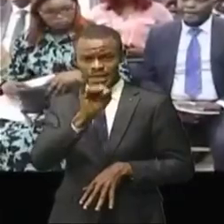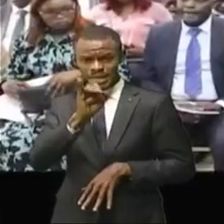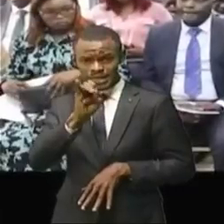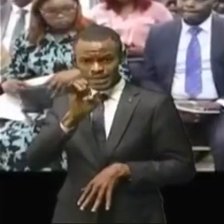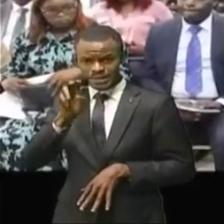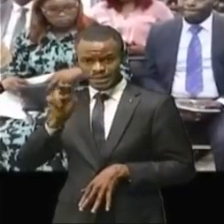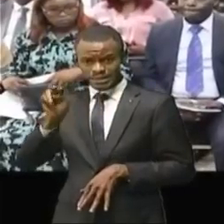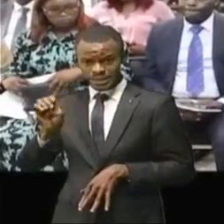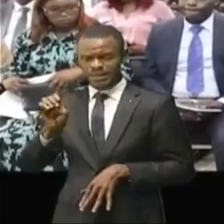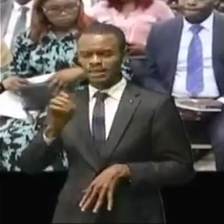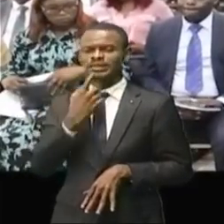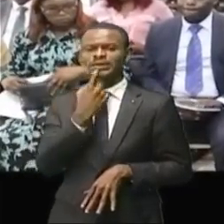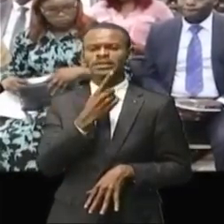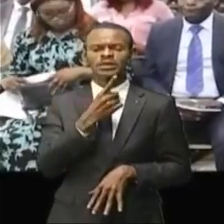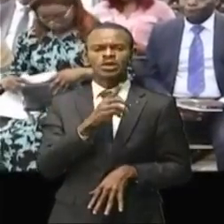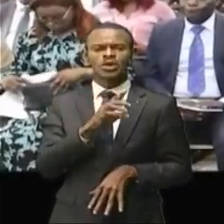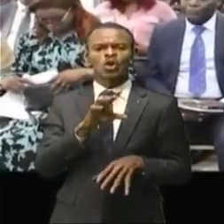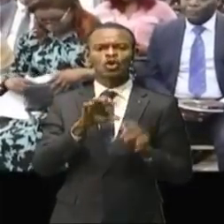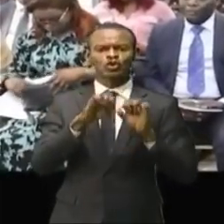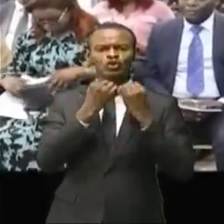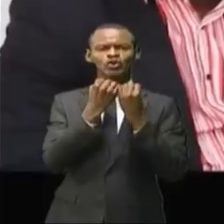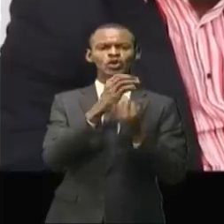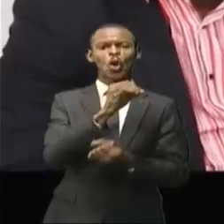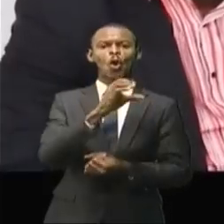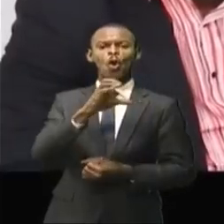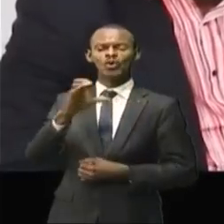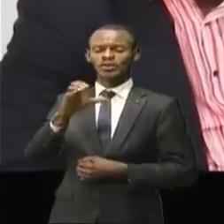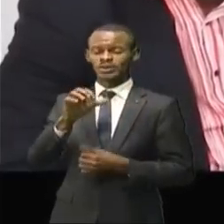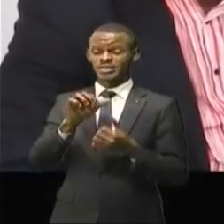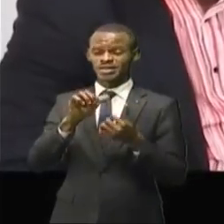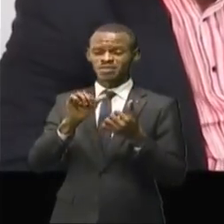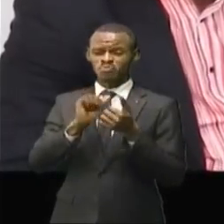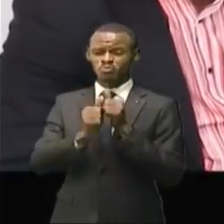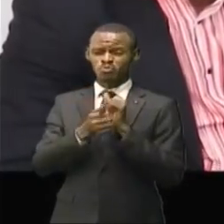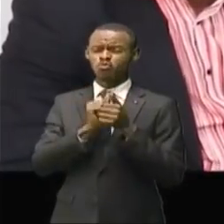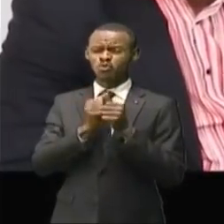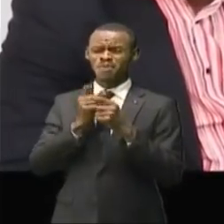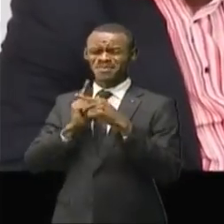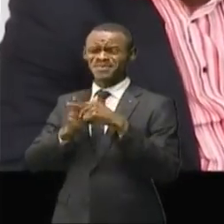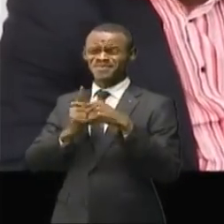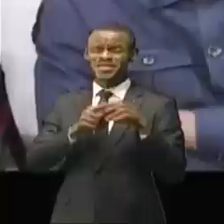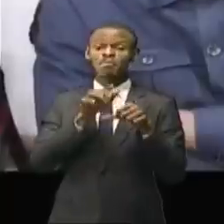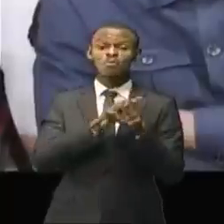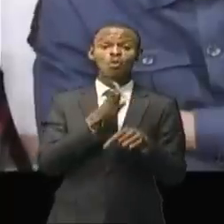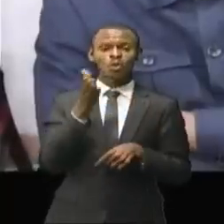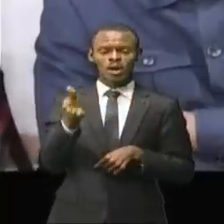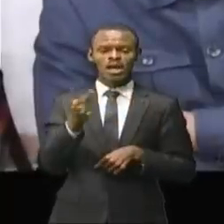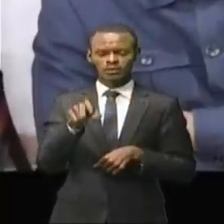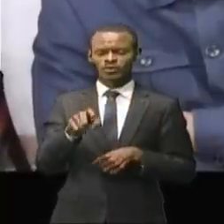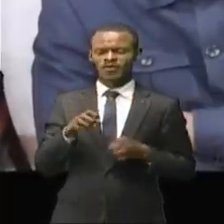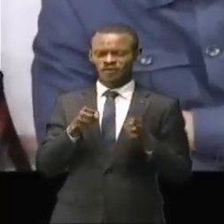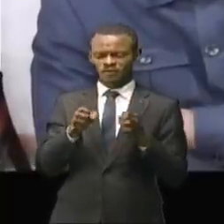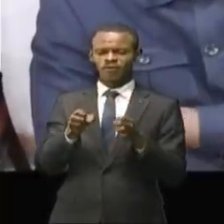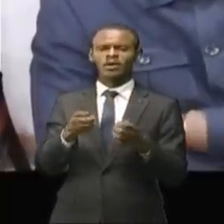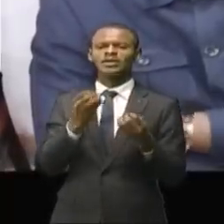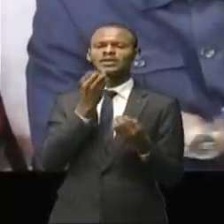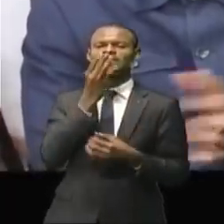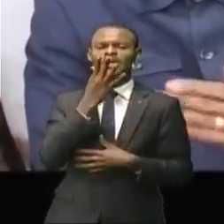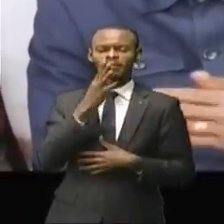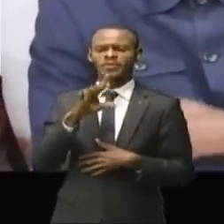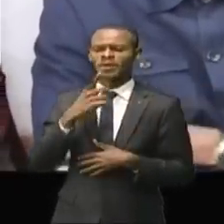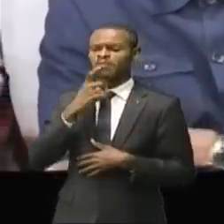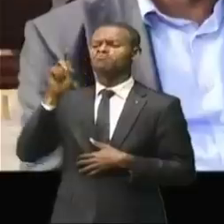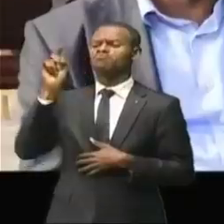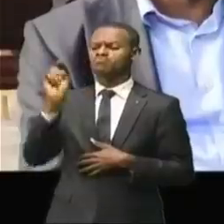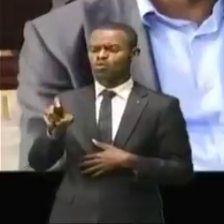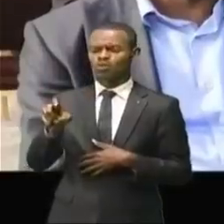contrôles doit se surpasser pour faire face aux enjeux économiques mondiaux des leurs notamment s'imposer sur le marché de